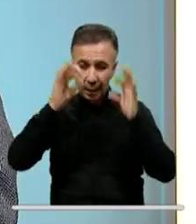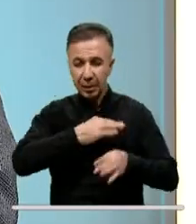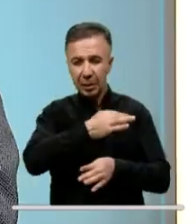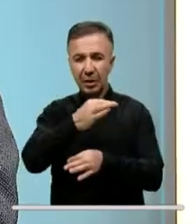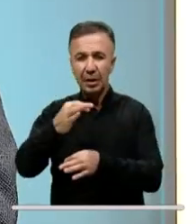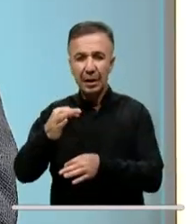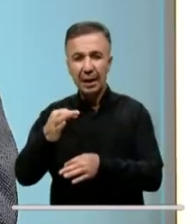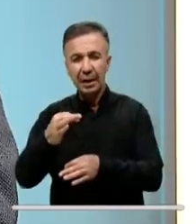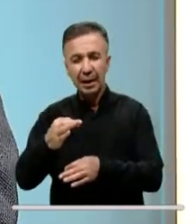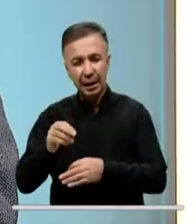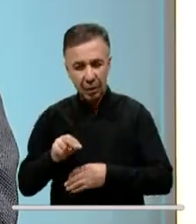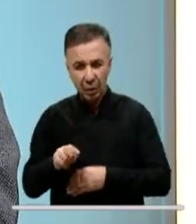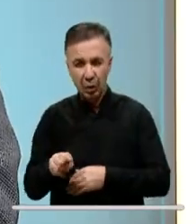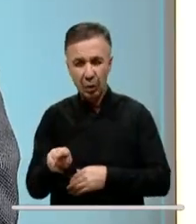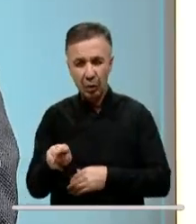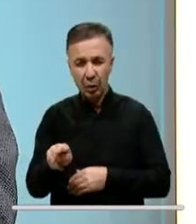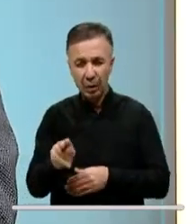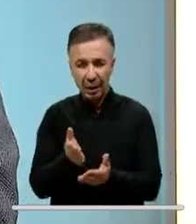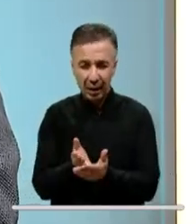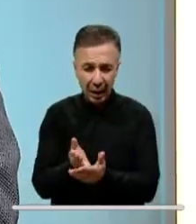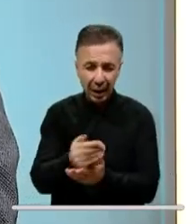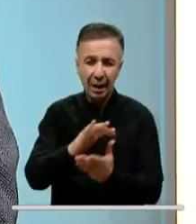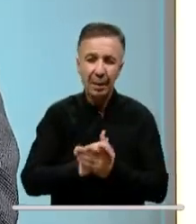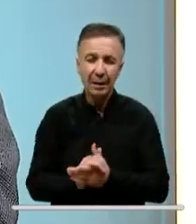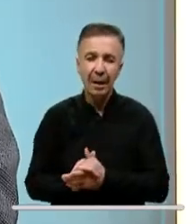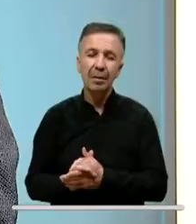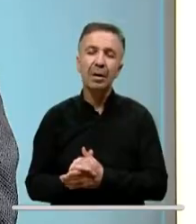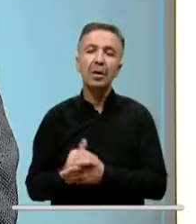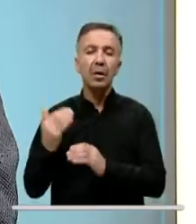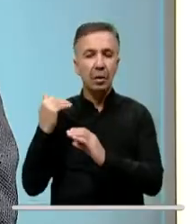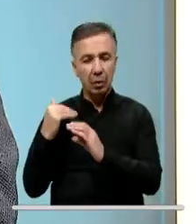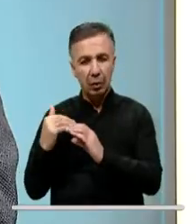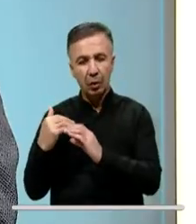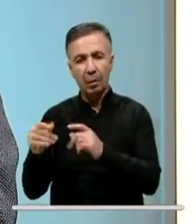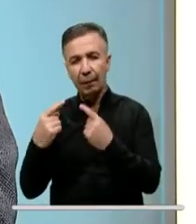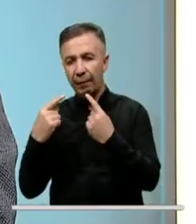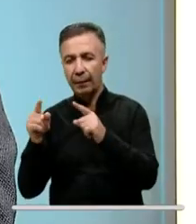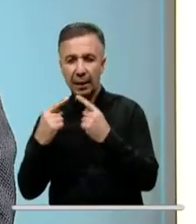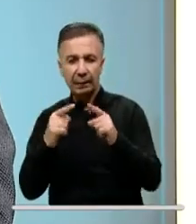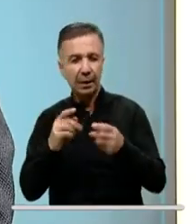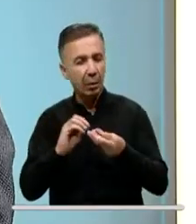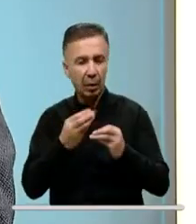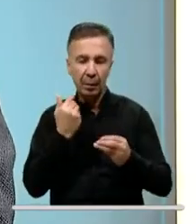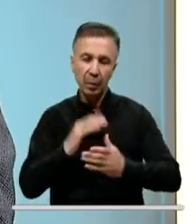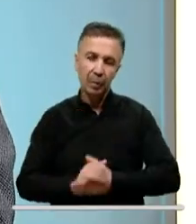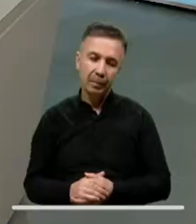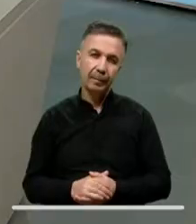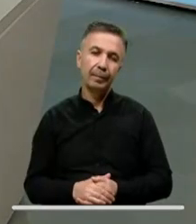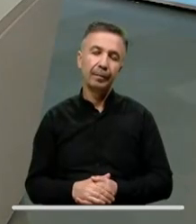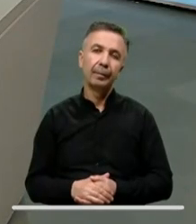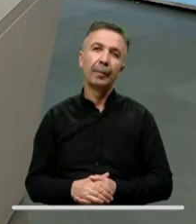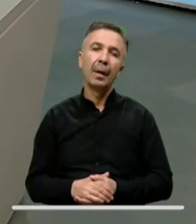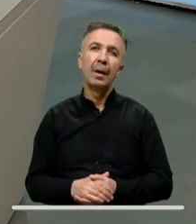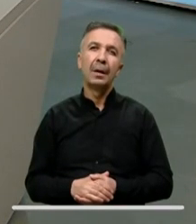çizgiden dışarıya çıkmadan, yorum farklılığıyla hareket etmede herhangi bir problem